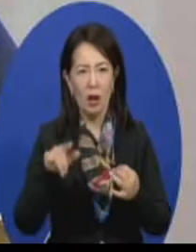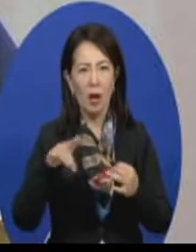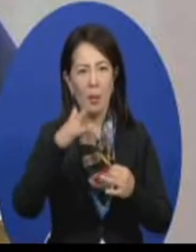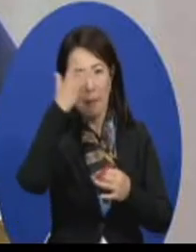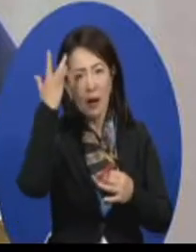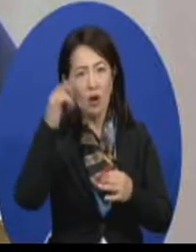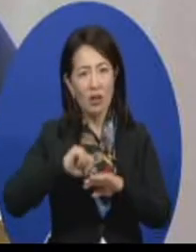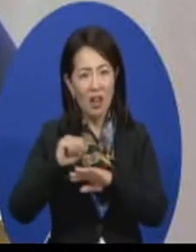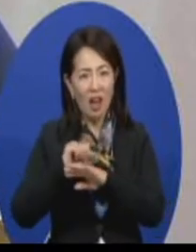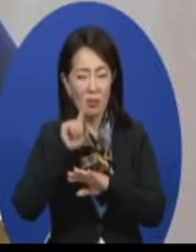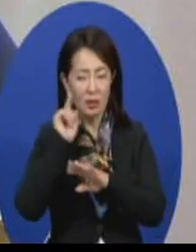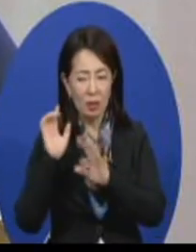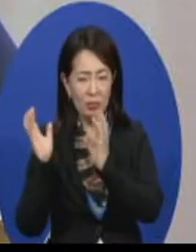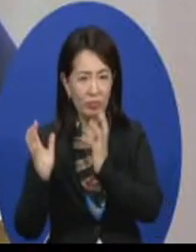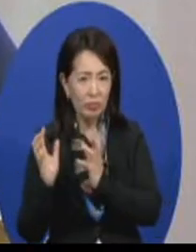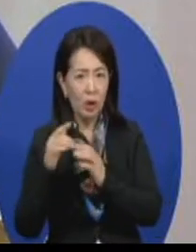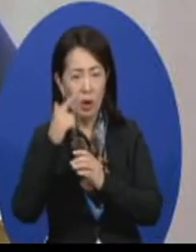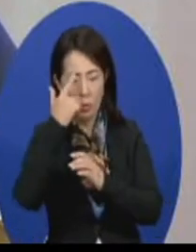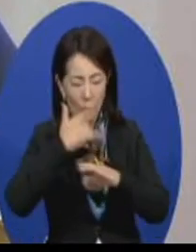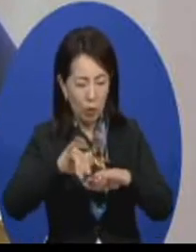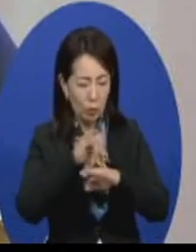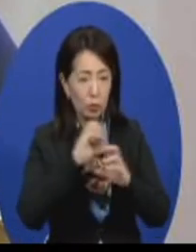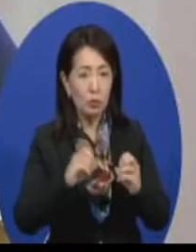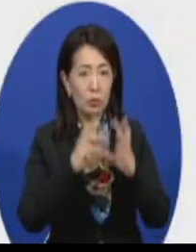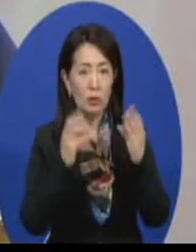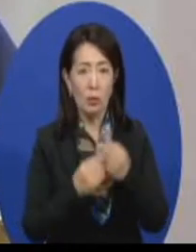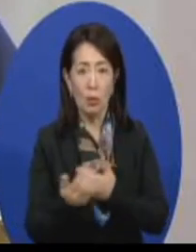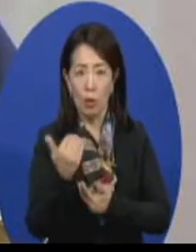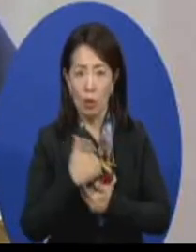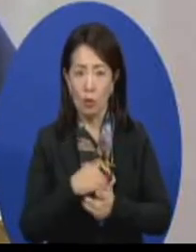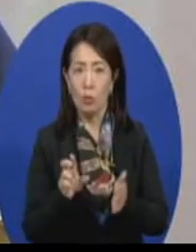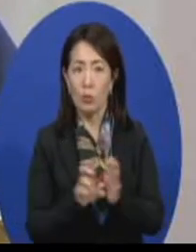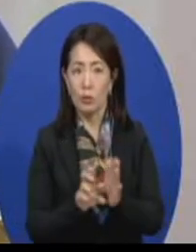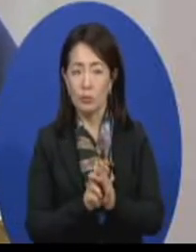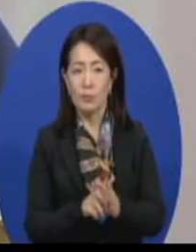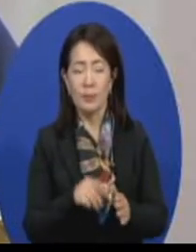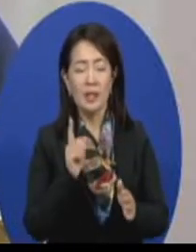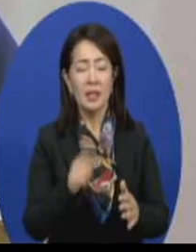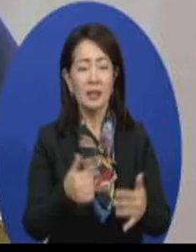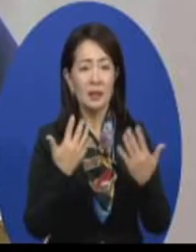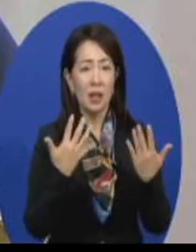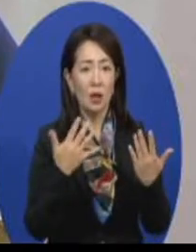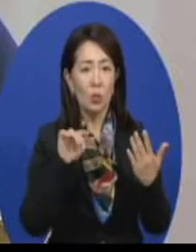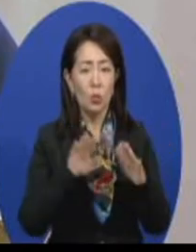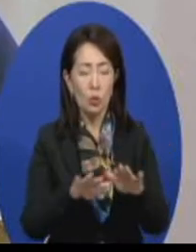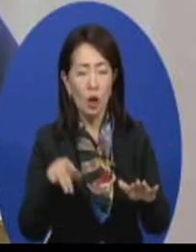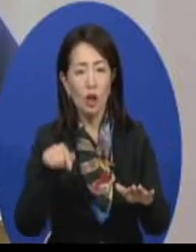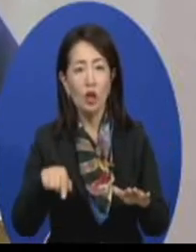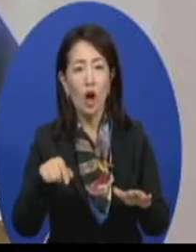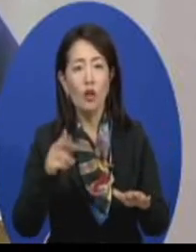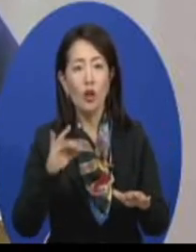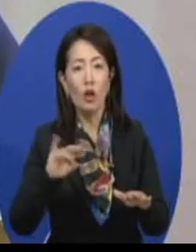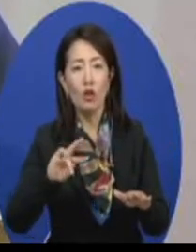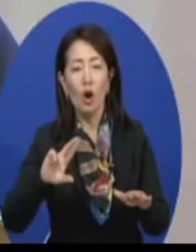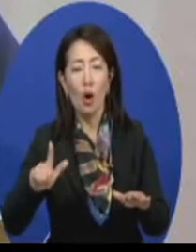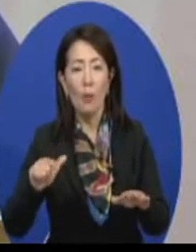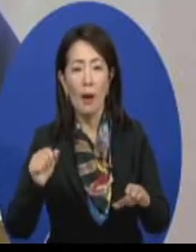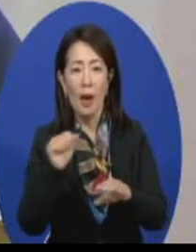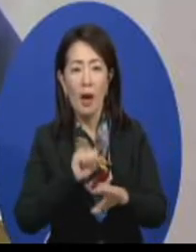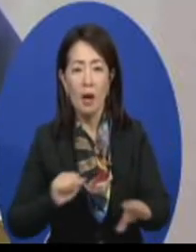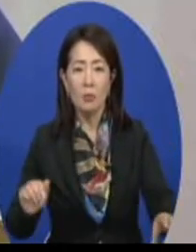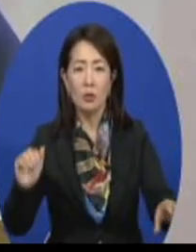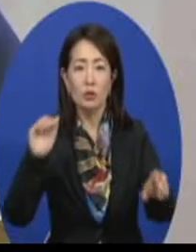аймгийн залуучууд энэ Монгол улсын бүтээн байгуулалтад оролцох бүрэн боломж байна. Эхний 10 хүүхэд бол өнөөдөр яг Дорногов аймагт очоод